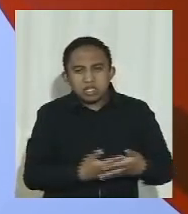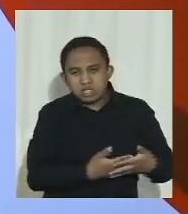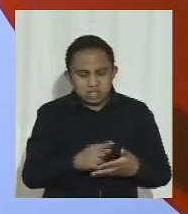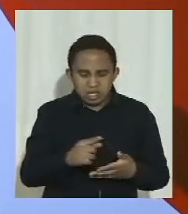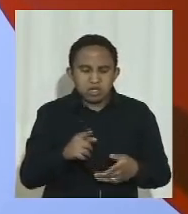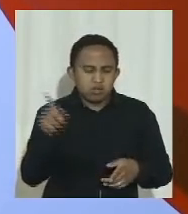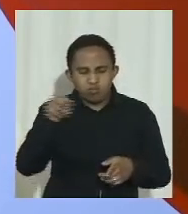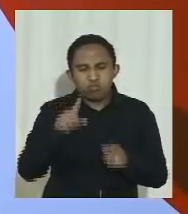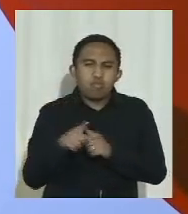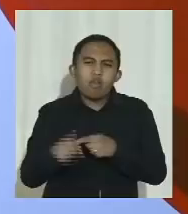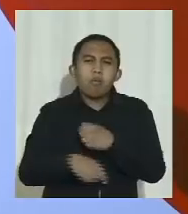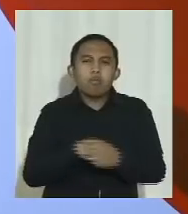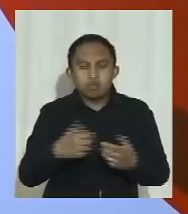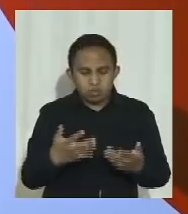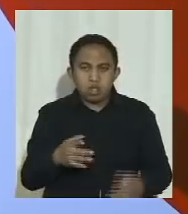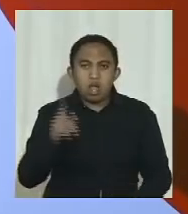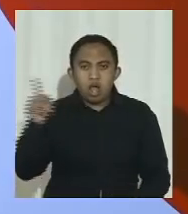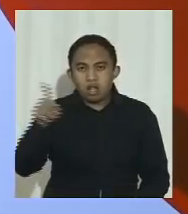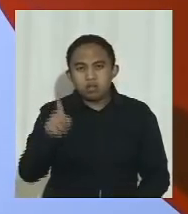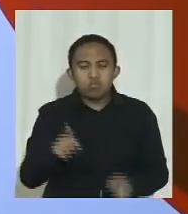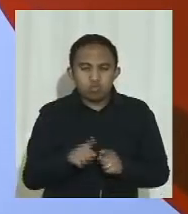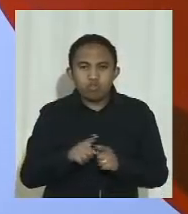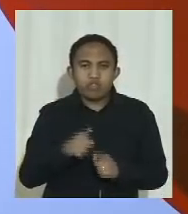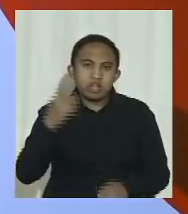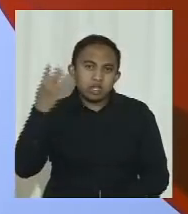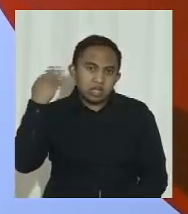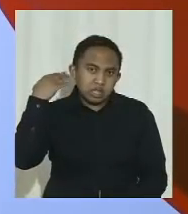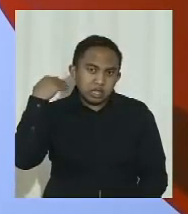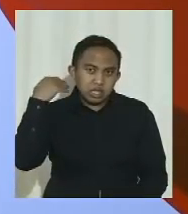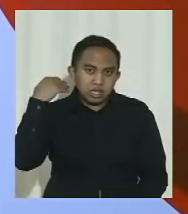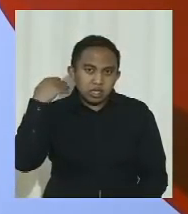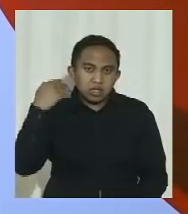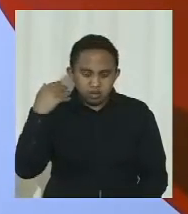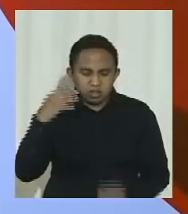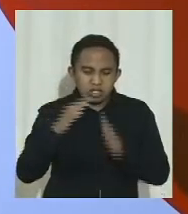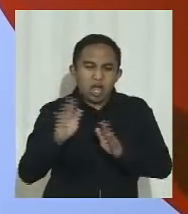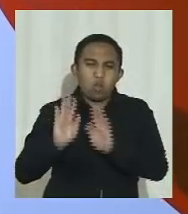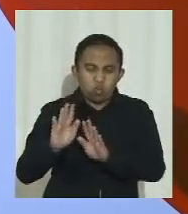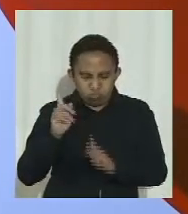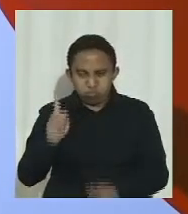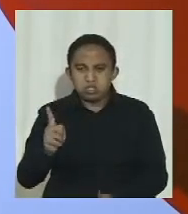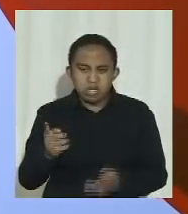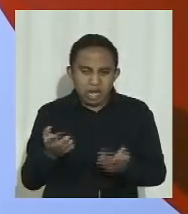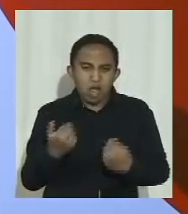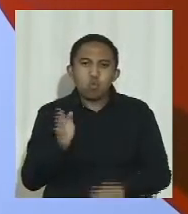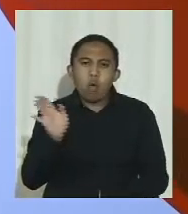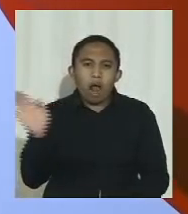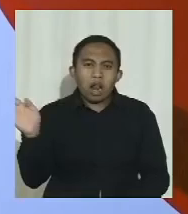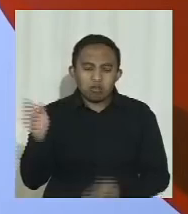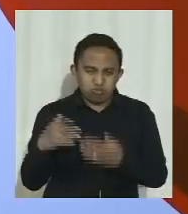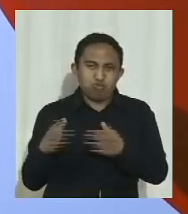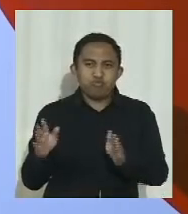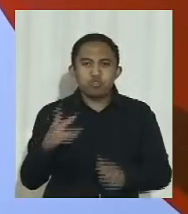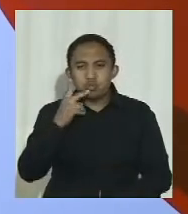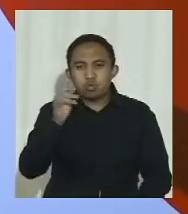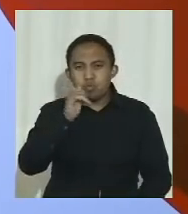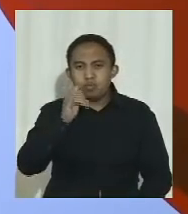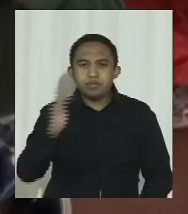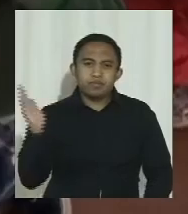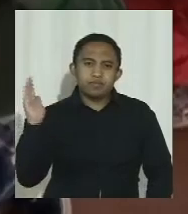Izy ireny moa dia nahazo alalana manokana nandritra ny vanim-potoan'ny fiiboana teo iny. Babi Stefana sy Duelson randry amparany